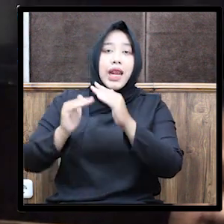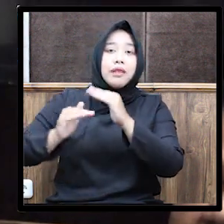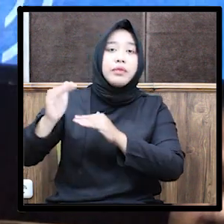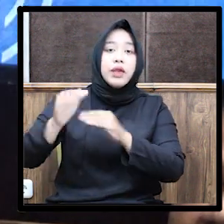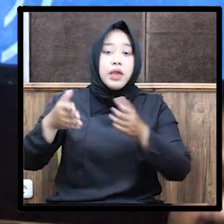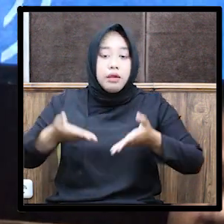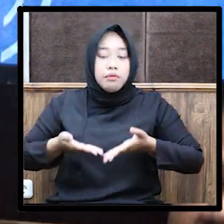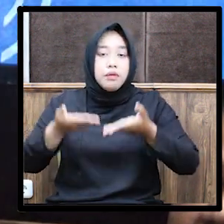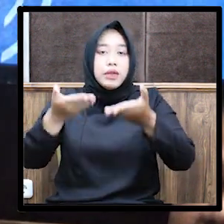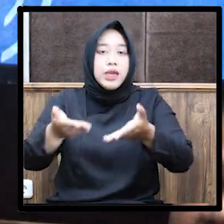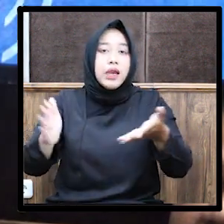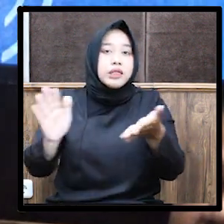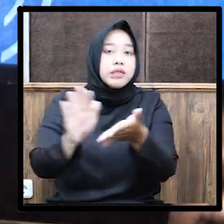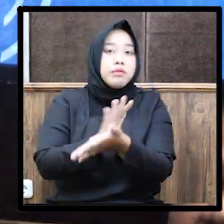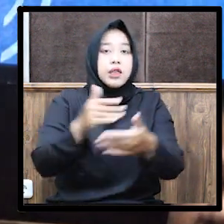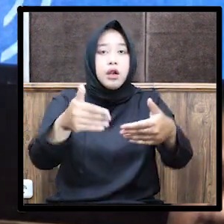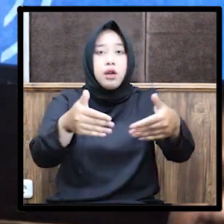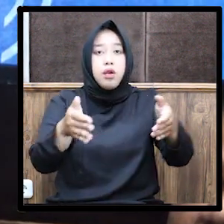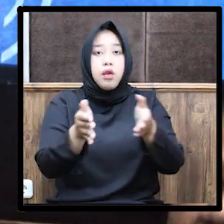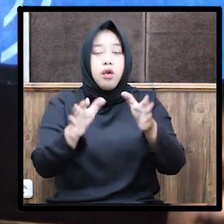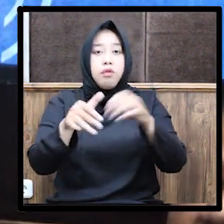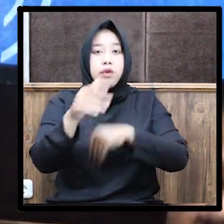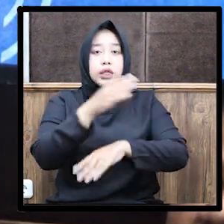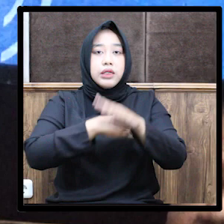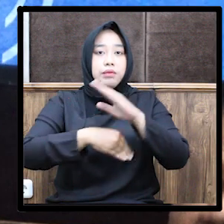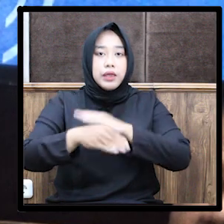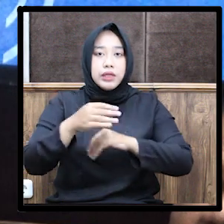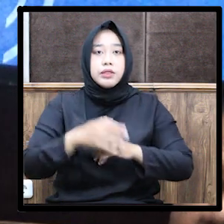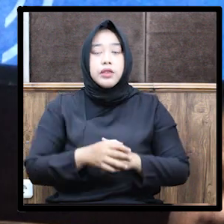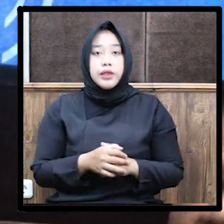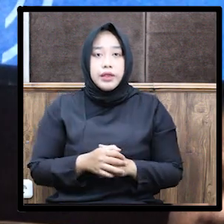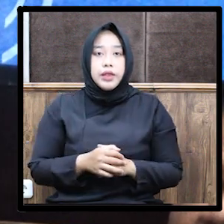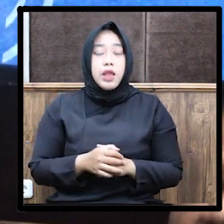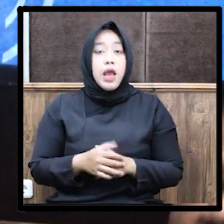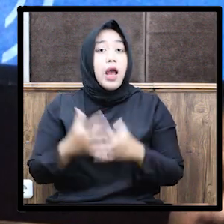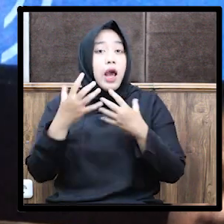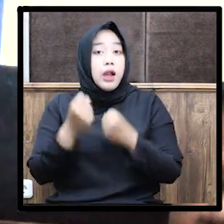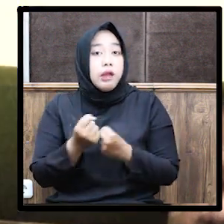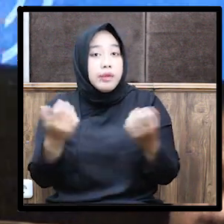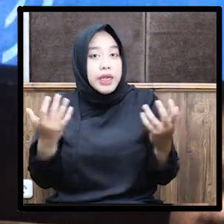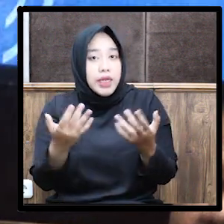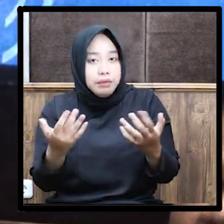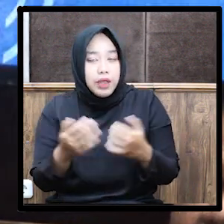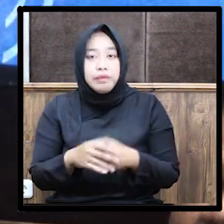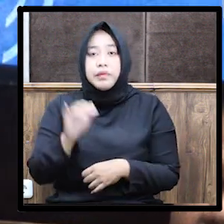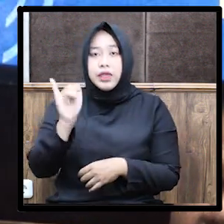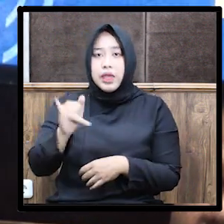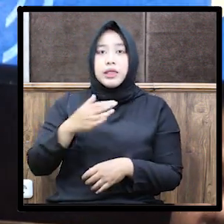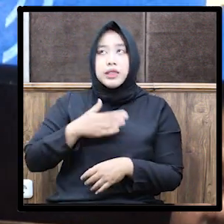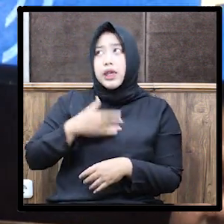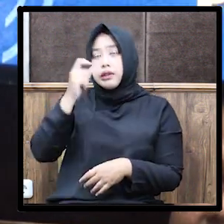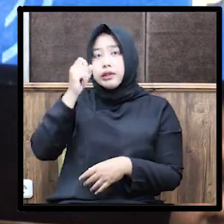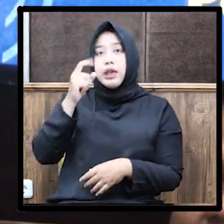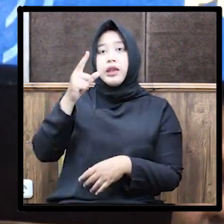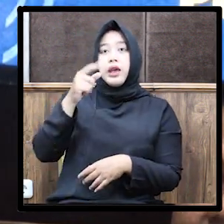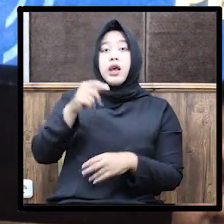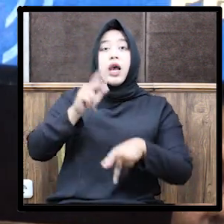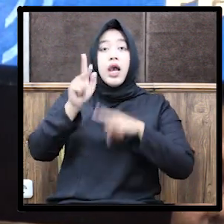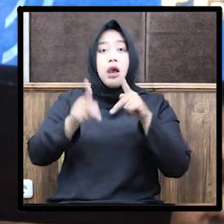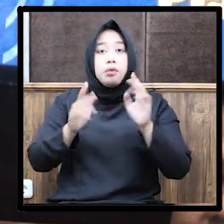ya, bukannya tapi lebih gitu ya, memberi ruang pada teman-teman kelompok minoritas. Itu kan mandat yang saya